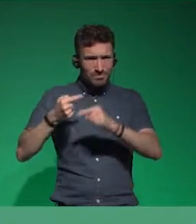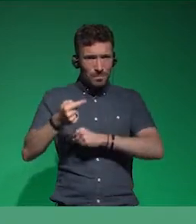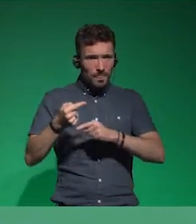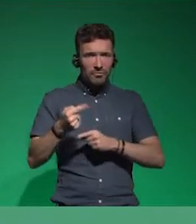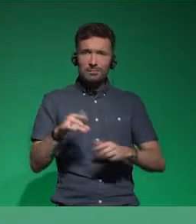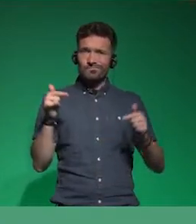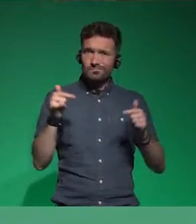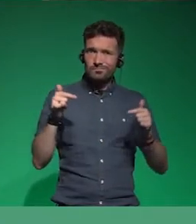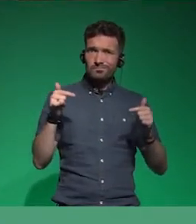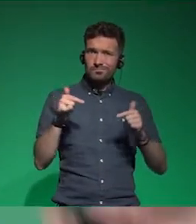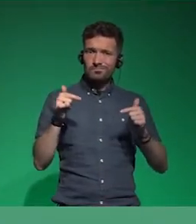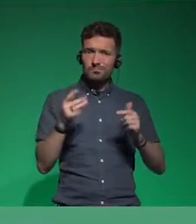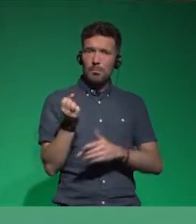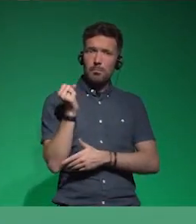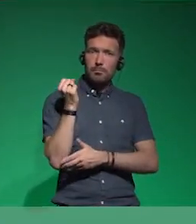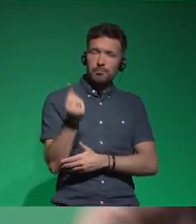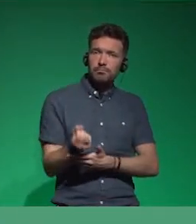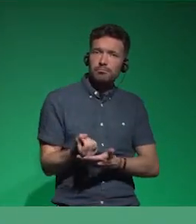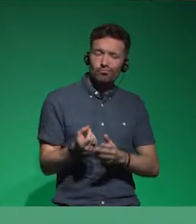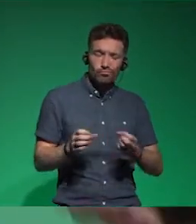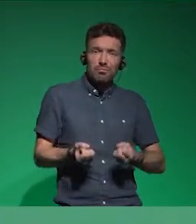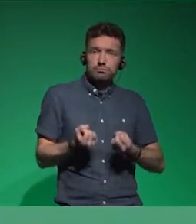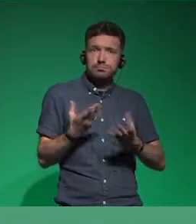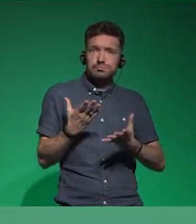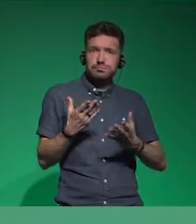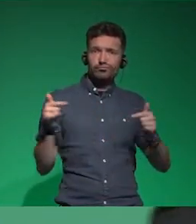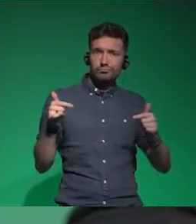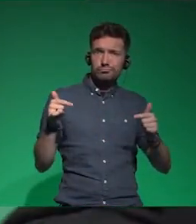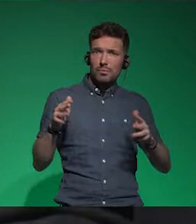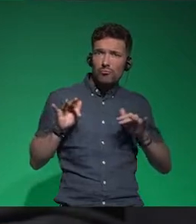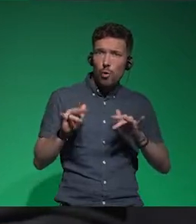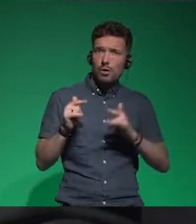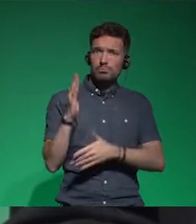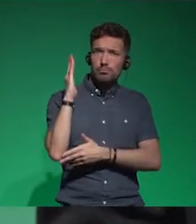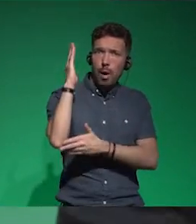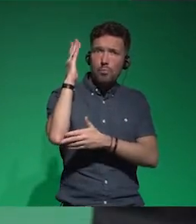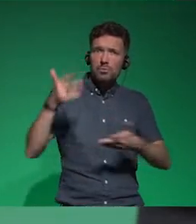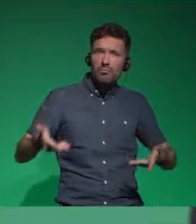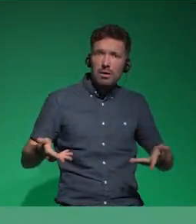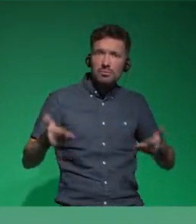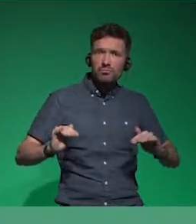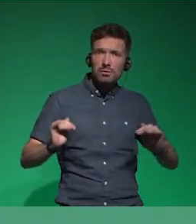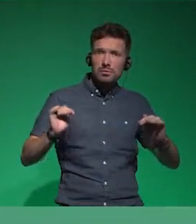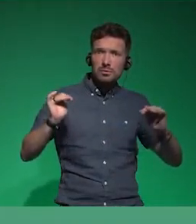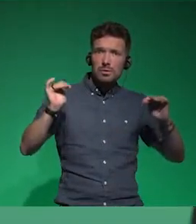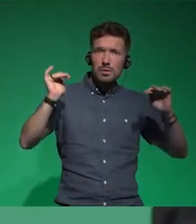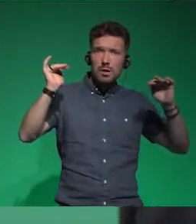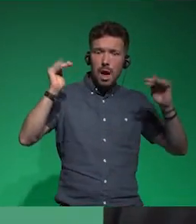darauf Wert legt, dass Bäume im Wald bleiben und kontinuierlich ein Bestand, ein Dauerwald unterhalten